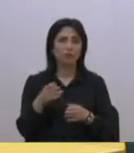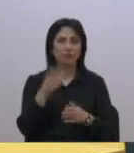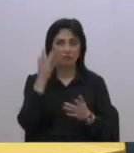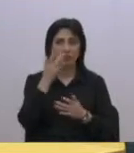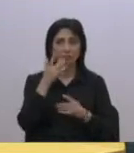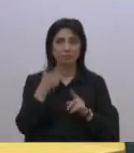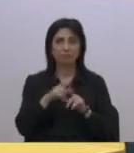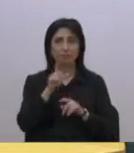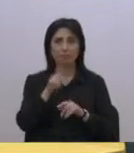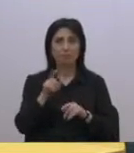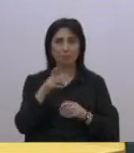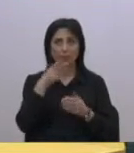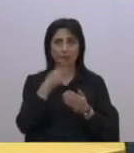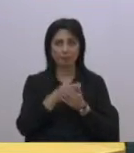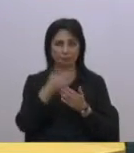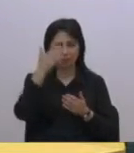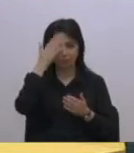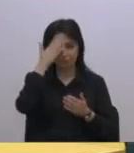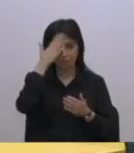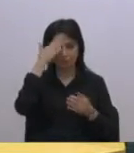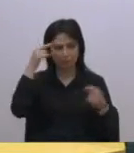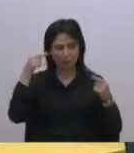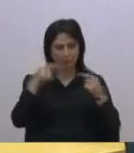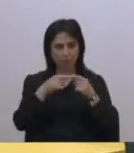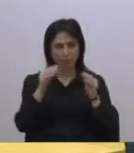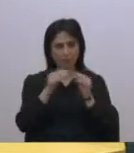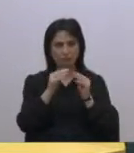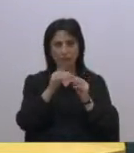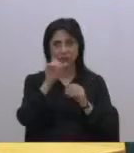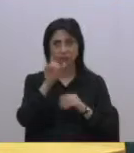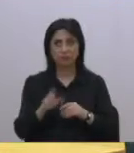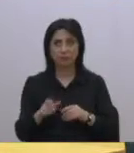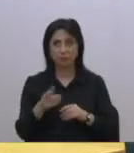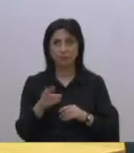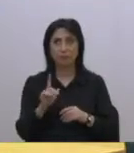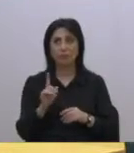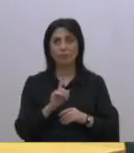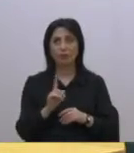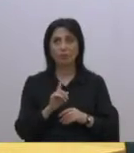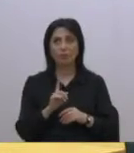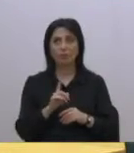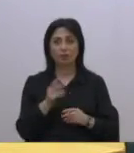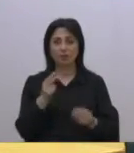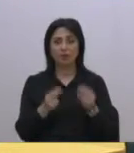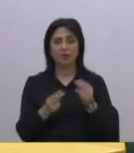ეს ადამიანები თავისი ნიჭით, ზუსტად იგივე ადამიანები, რომ